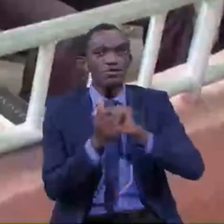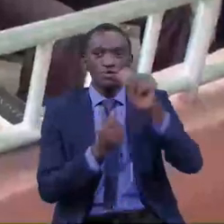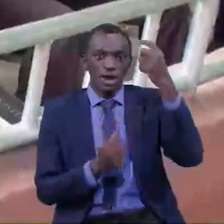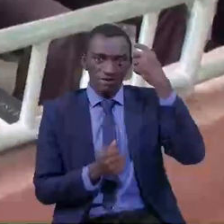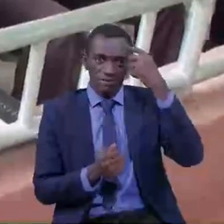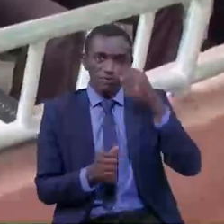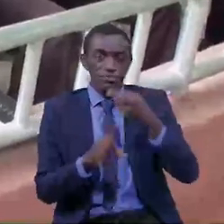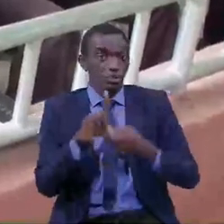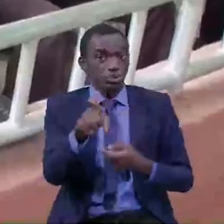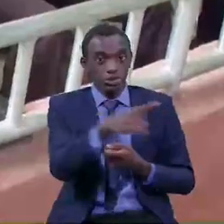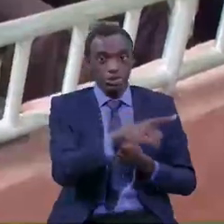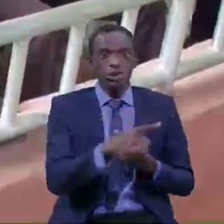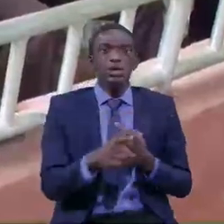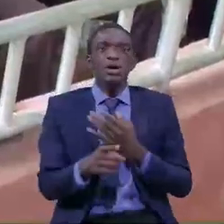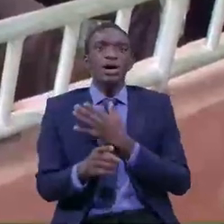toi.